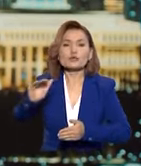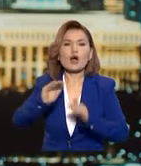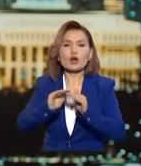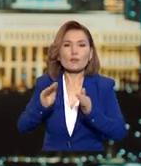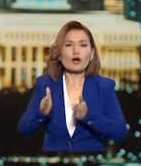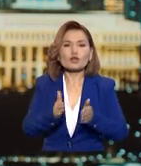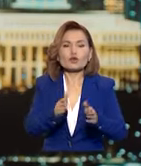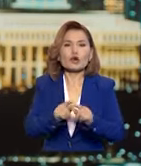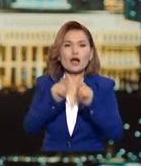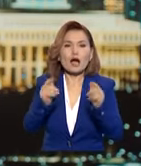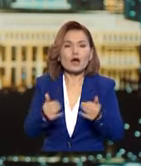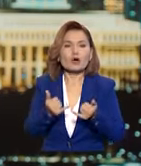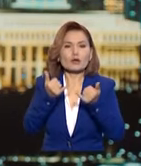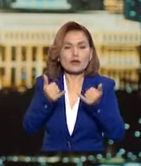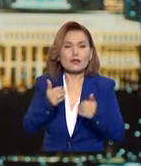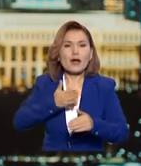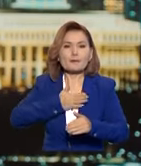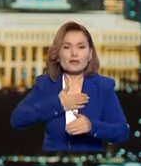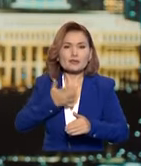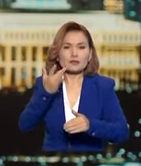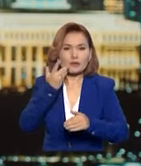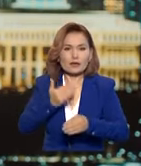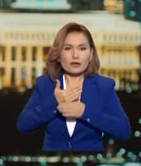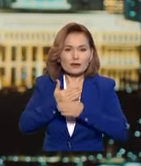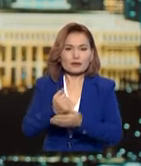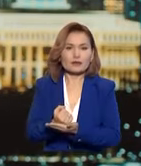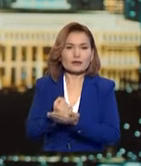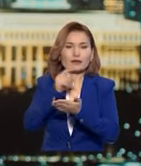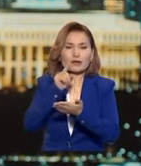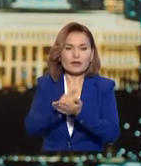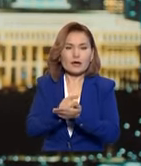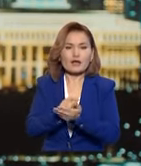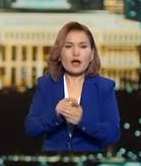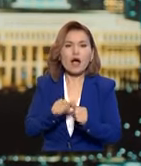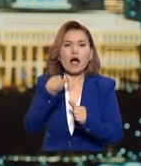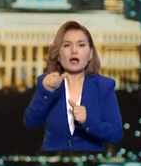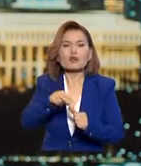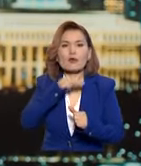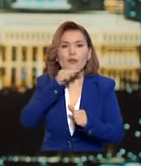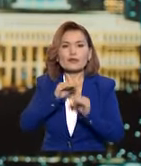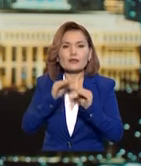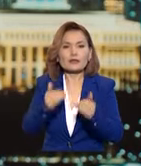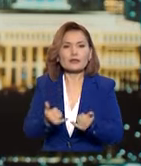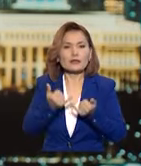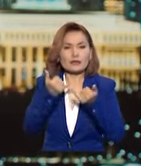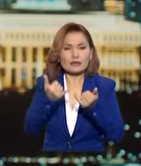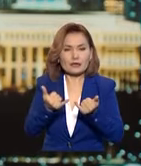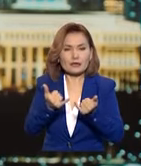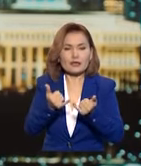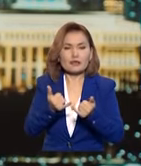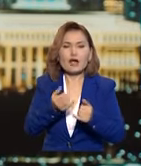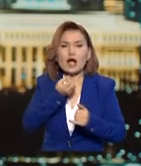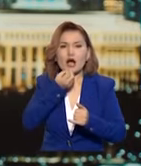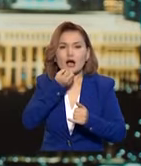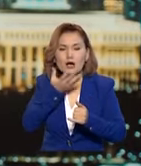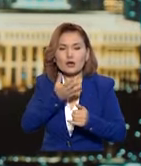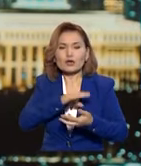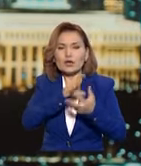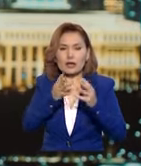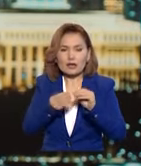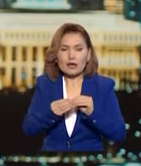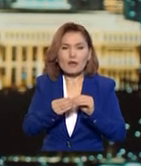ашу үшін барлық жағдайда жасауымыз керек. Особое внимание нужно уделить детям Их благополучие – надежная